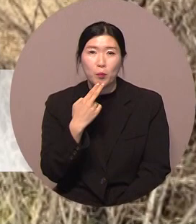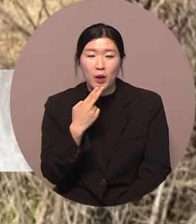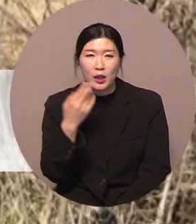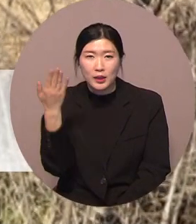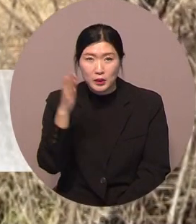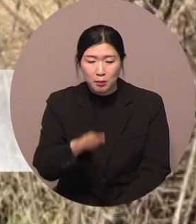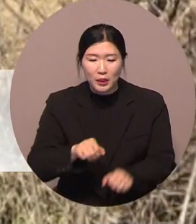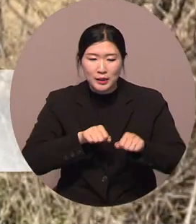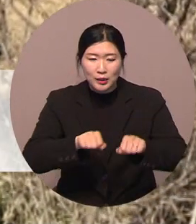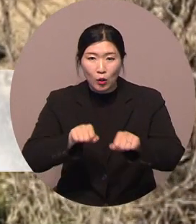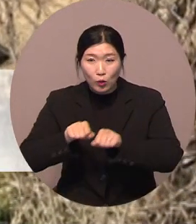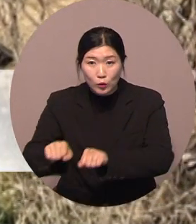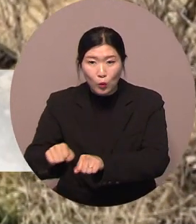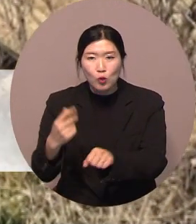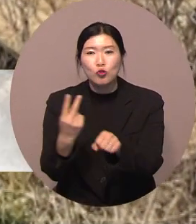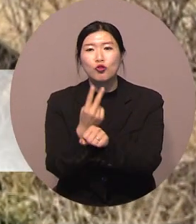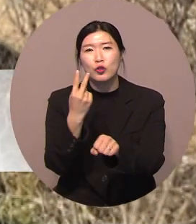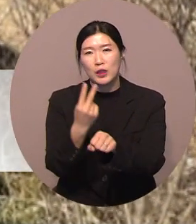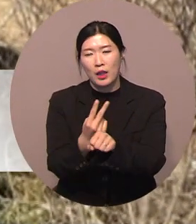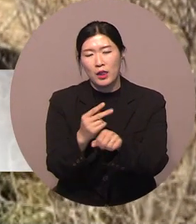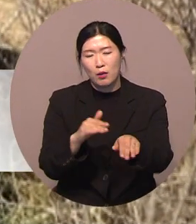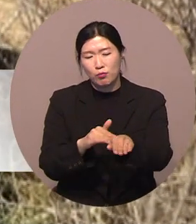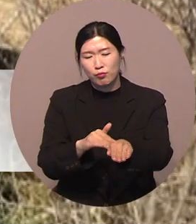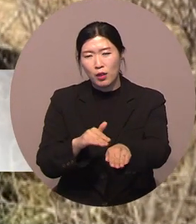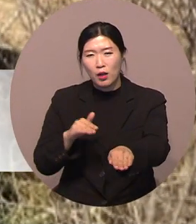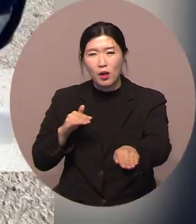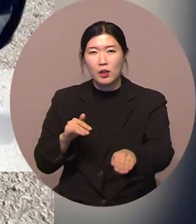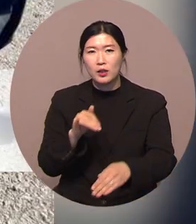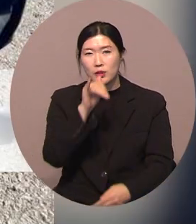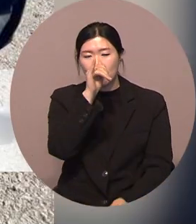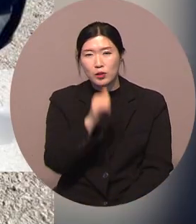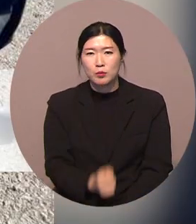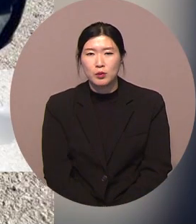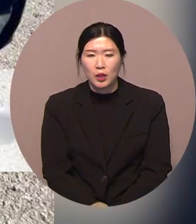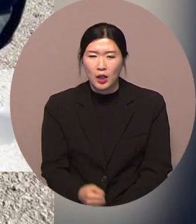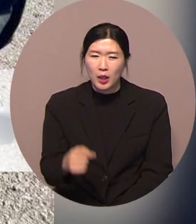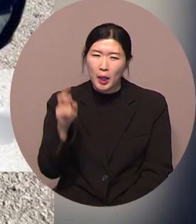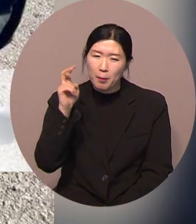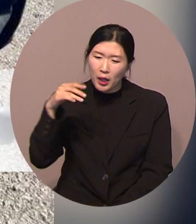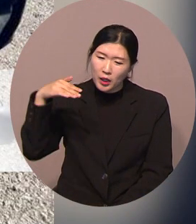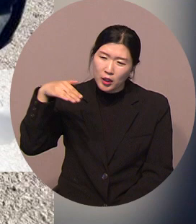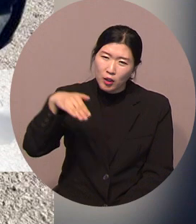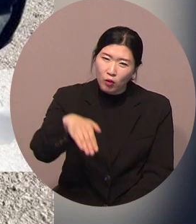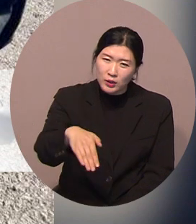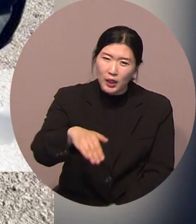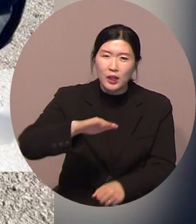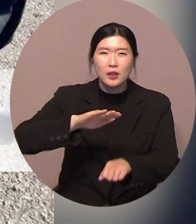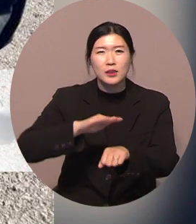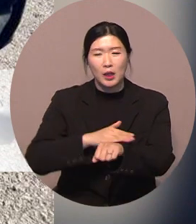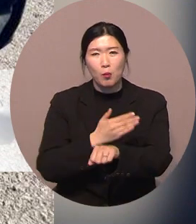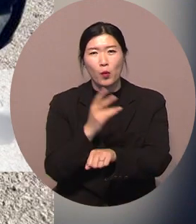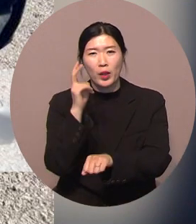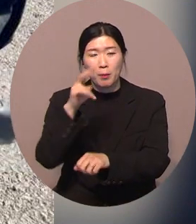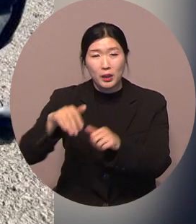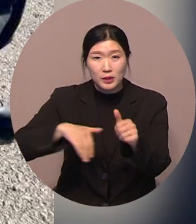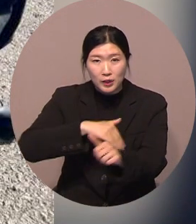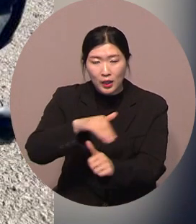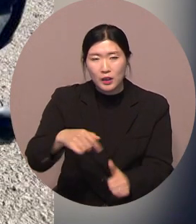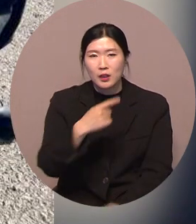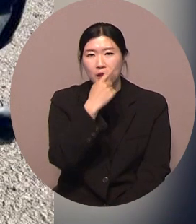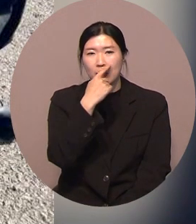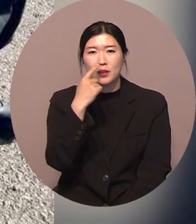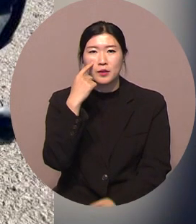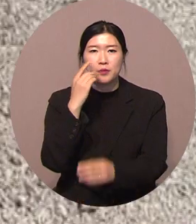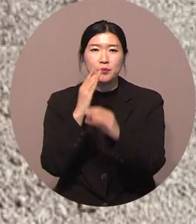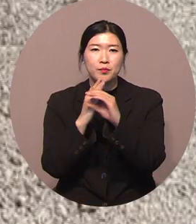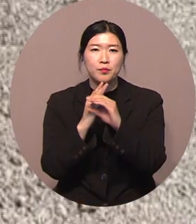전도됐다 정체가 빚어졌습니다 경찰은 경사 구간에서 차량의 중심을 잃은 것으로 보고 정확한